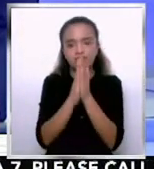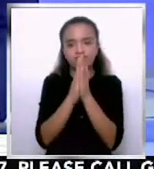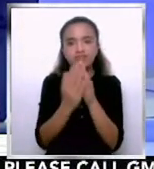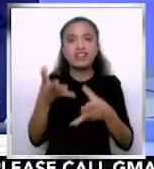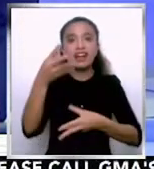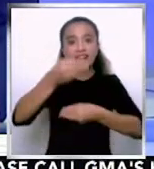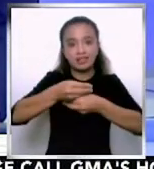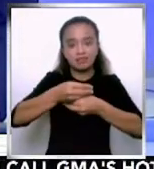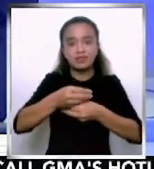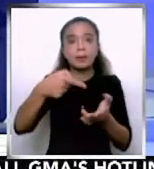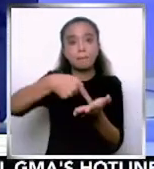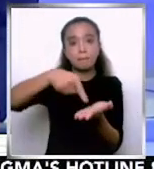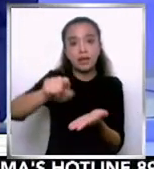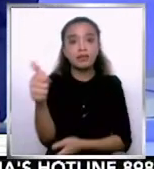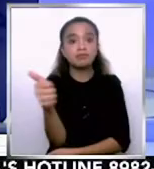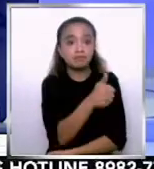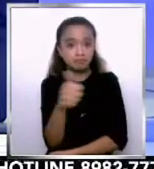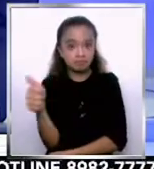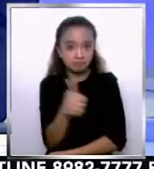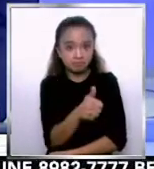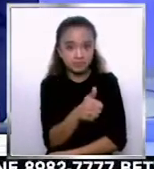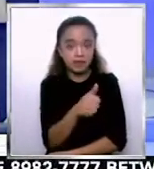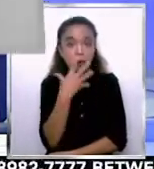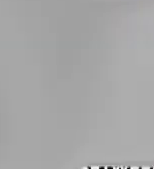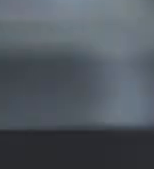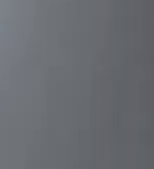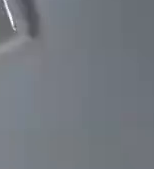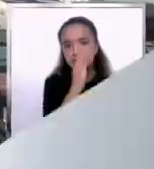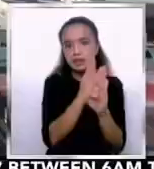jeepney operator. Yan ang tinutukan ni Joseph Moro.